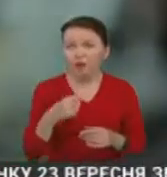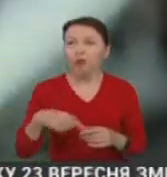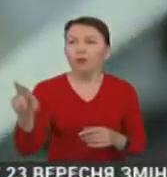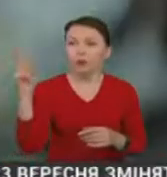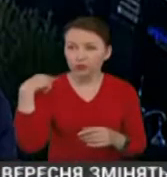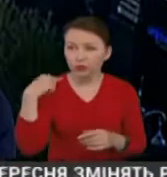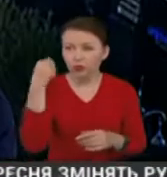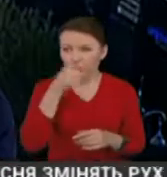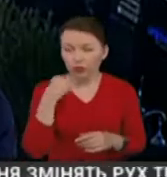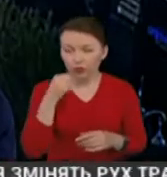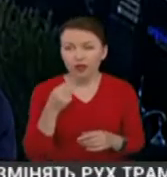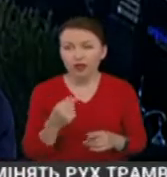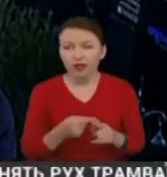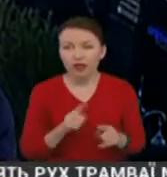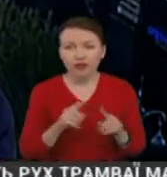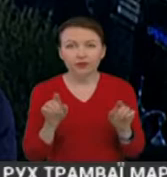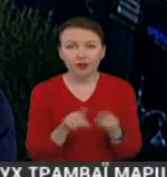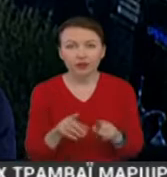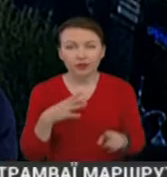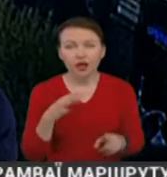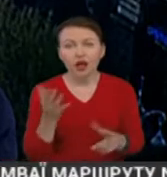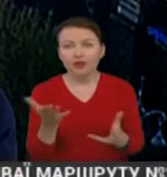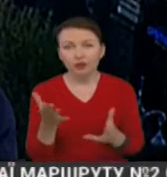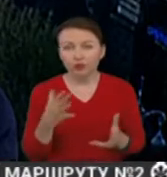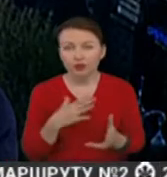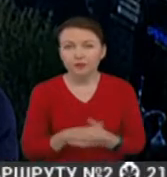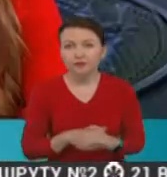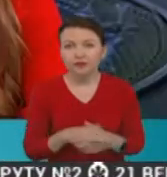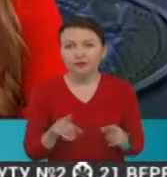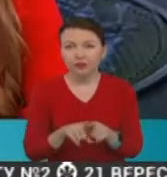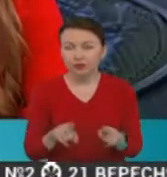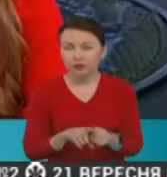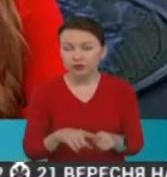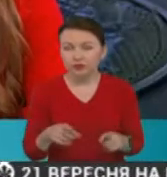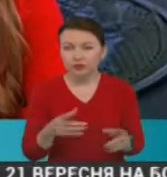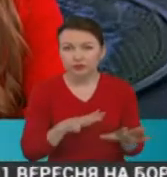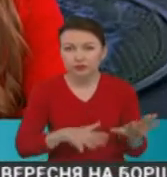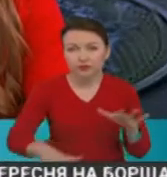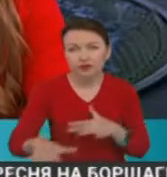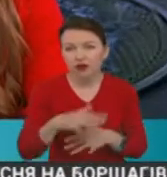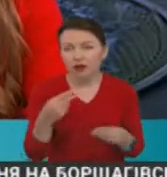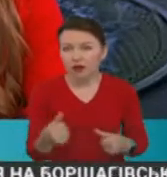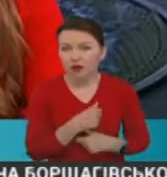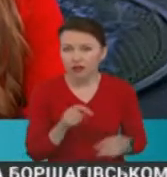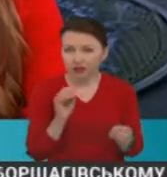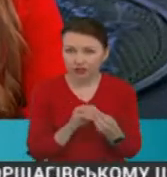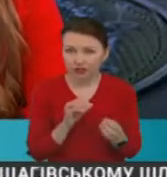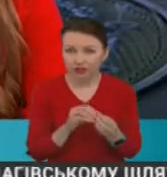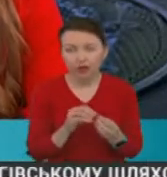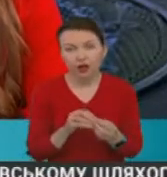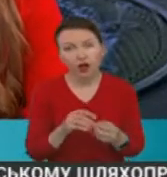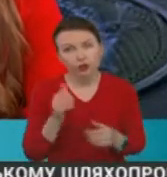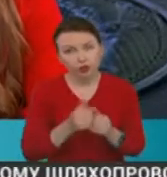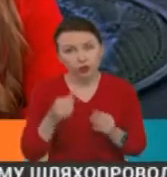зараз відбувається, це, можливо, минулих років, що були, тим не менше, антураж – той самий, чи, можливо, якщо